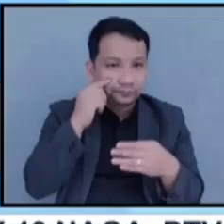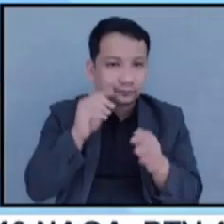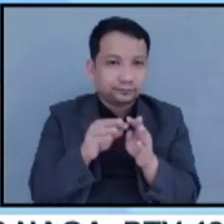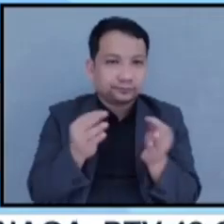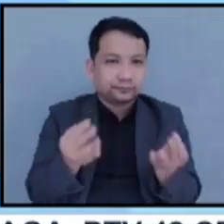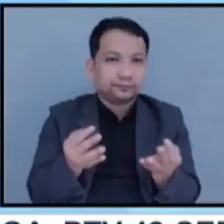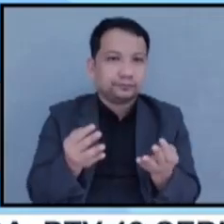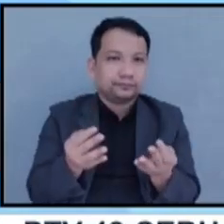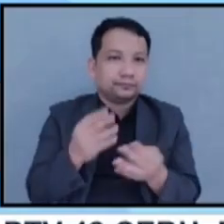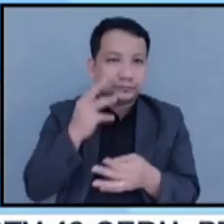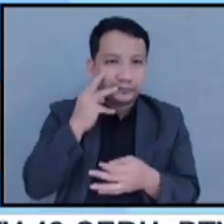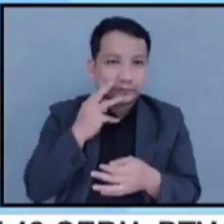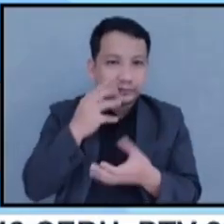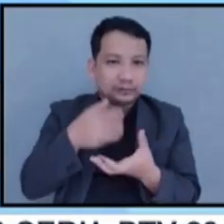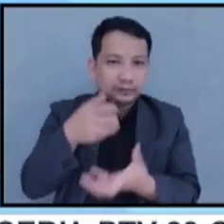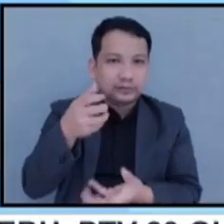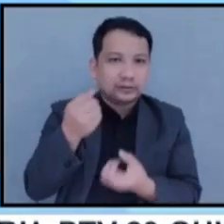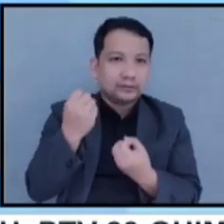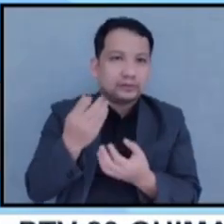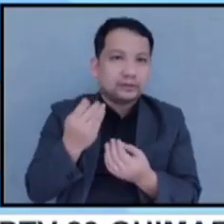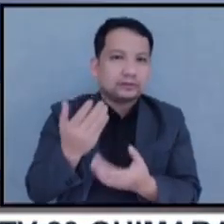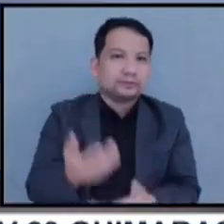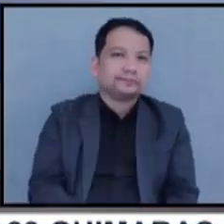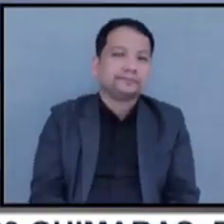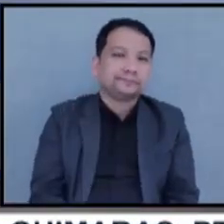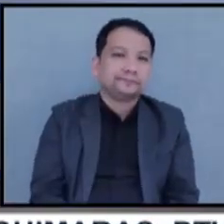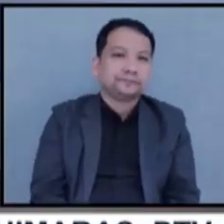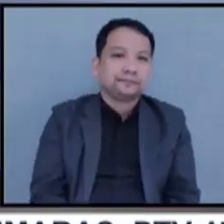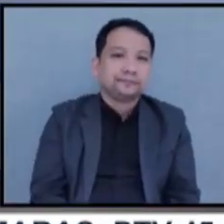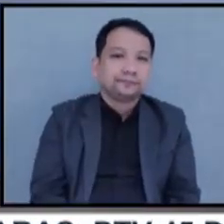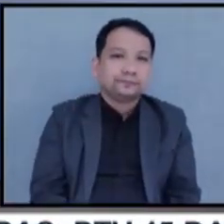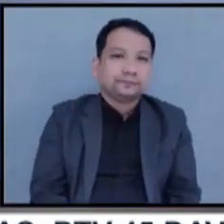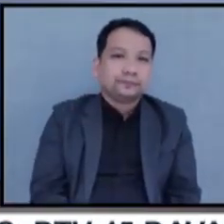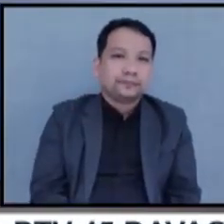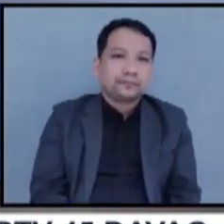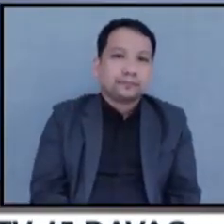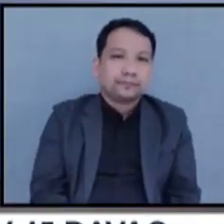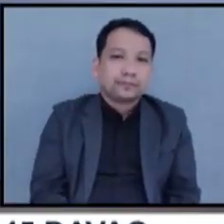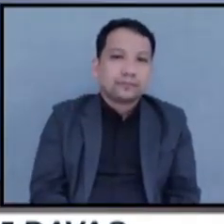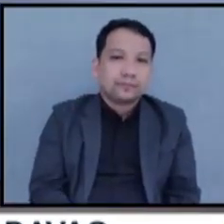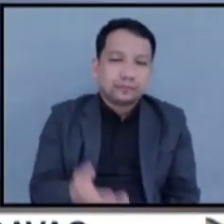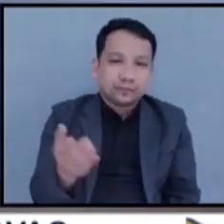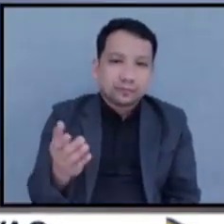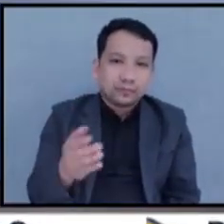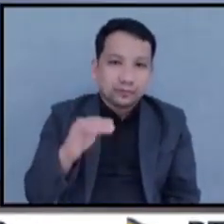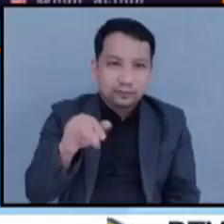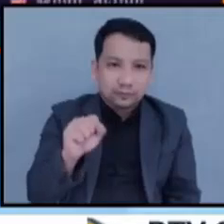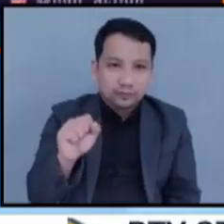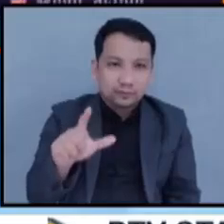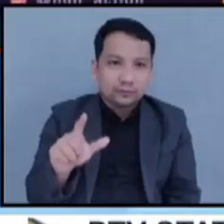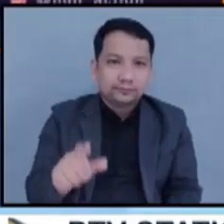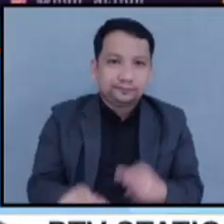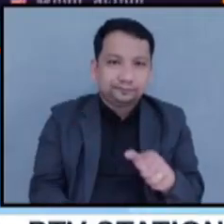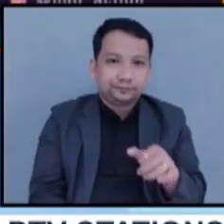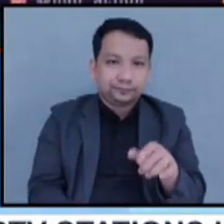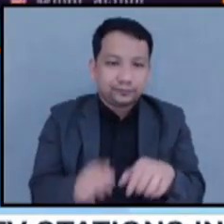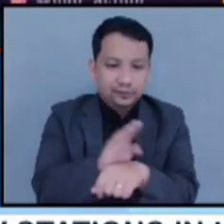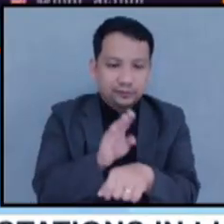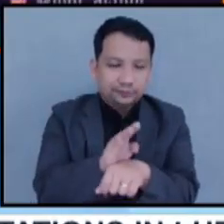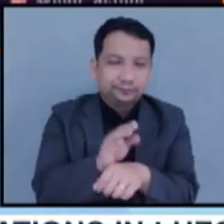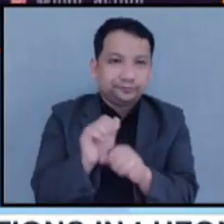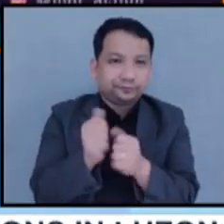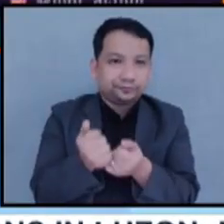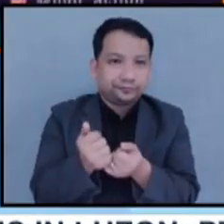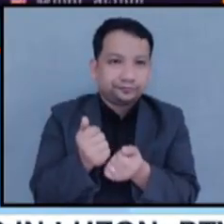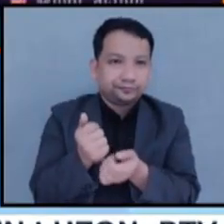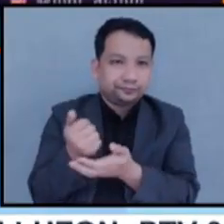wine bag, at marami pa pong ito. Para po ulit kay Ms. Jewel at Ms. Mylene, bilang isang entrepreneur, gaano po kalaki ang naitutulong po sa